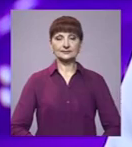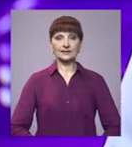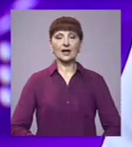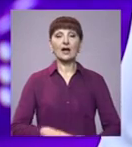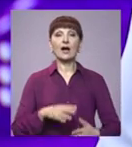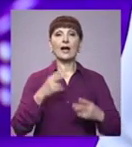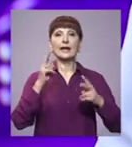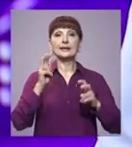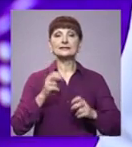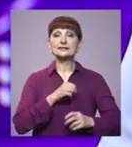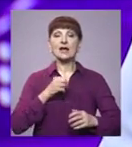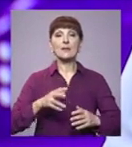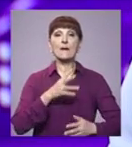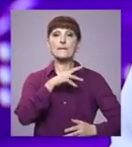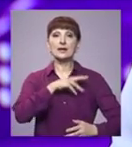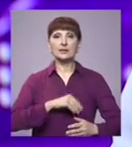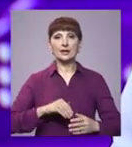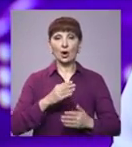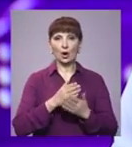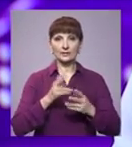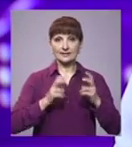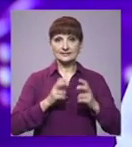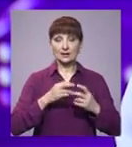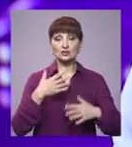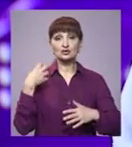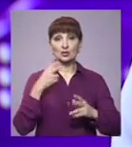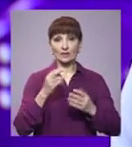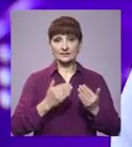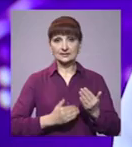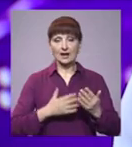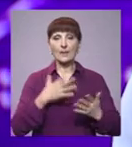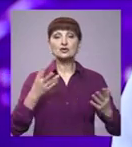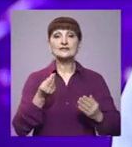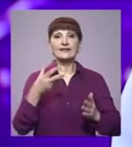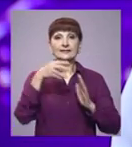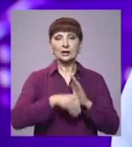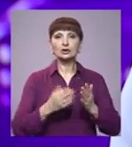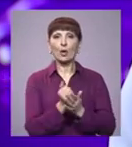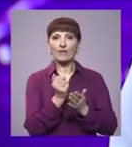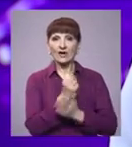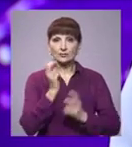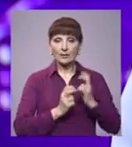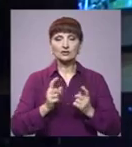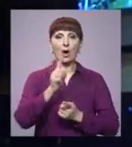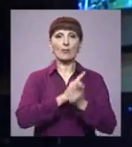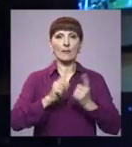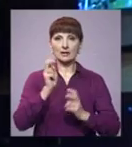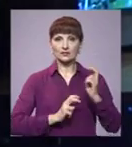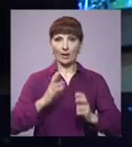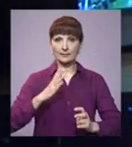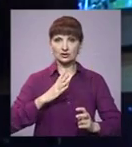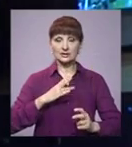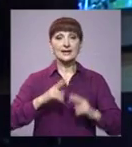Рейтинг самых прибыльных отраслей составили в Казахстане чиновники. Большие деньги в экономику принесли добывающая, а также обрабатывающая